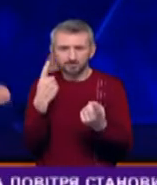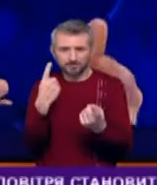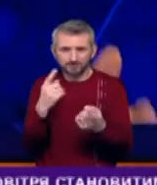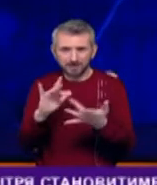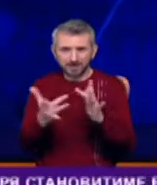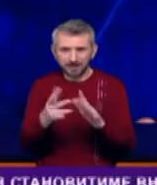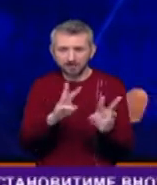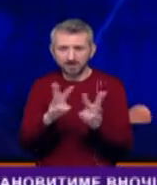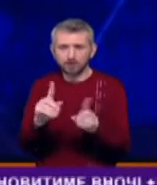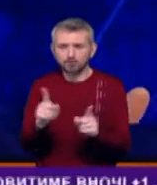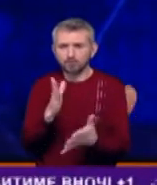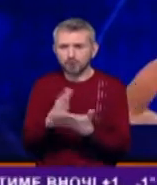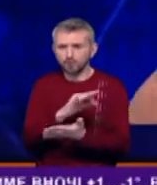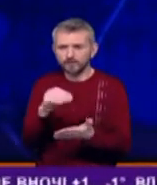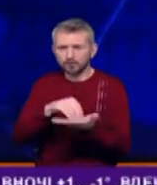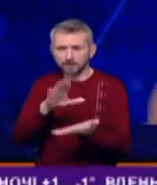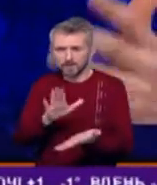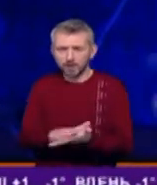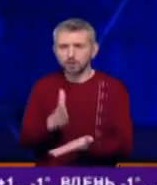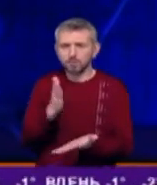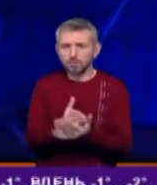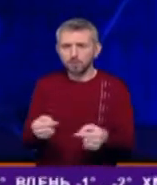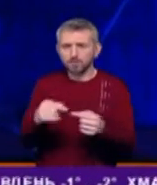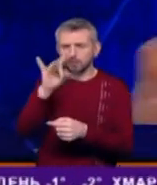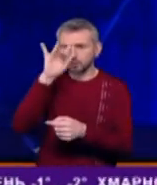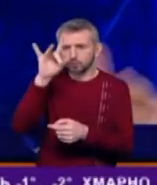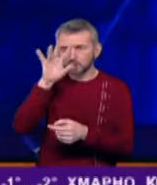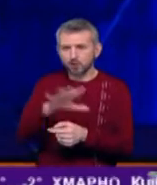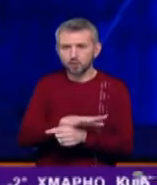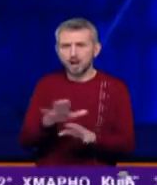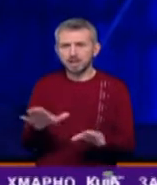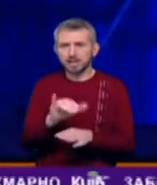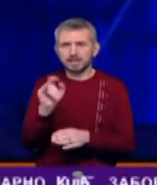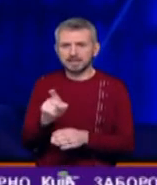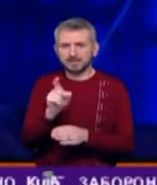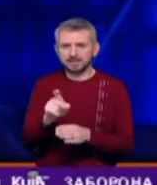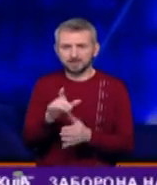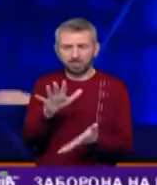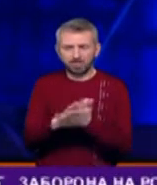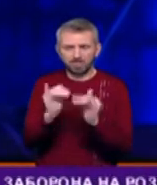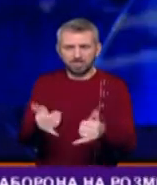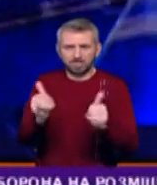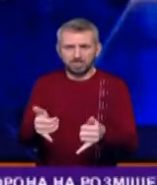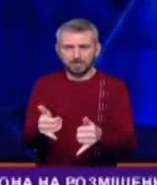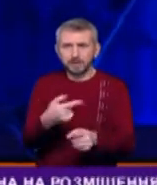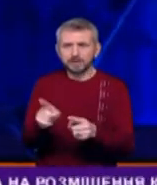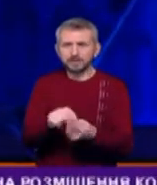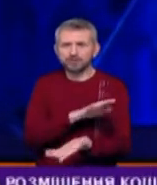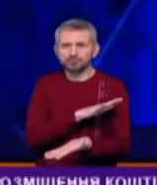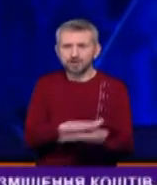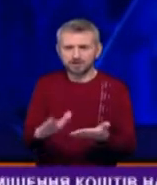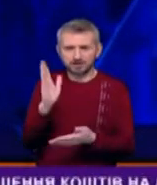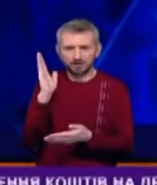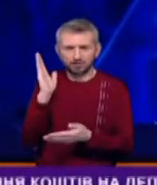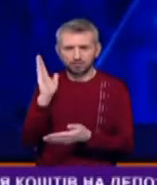таких, які мають офіційну реєстрацію, які мають перевірені певну репутацію, так, а не зі так званих зливних бачків, тому що це чистий буде